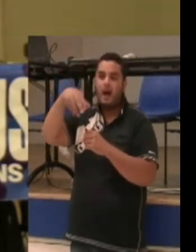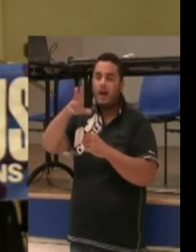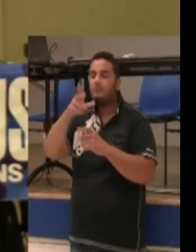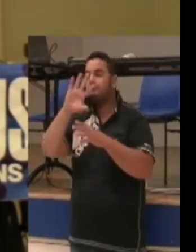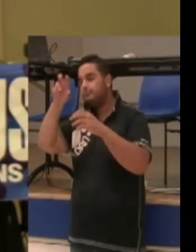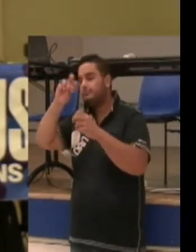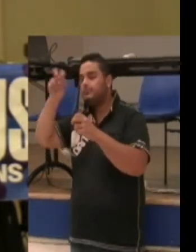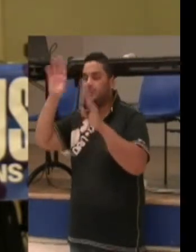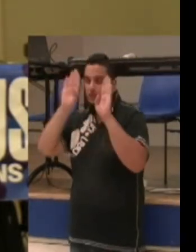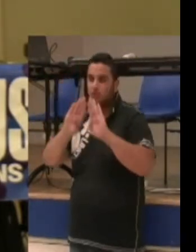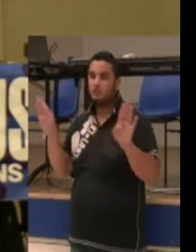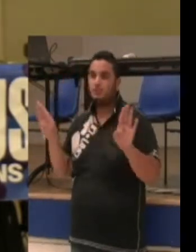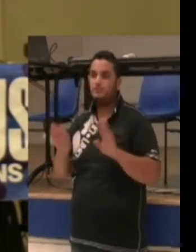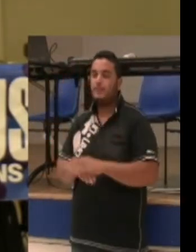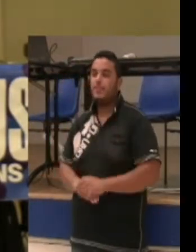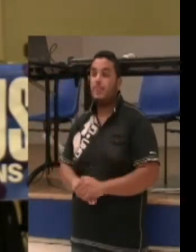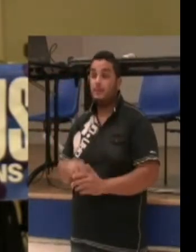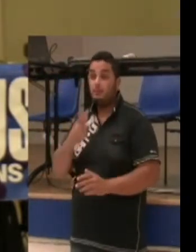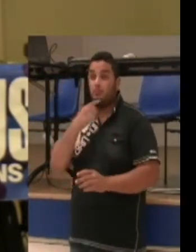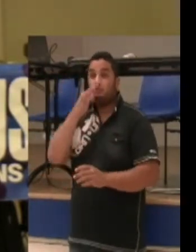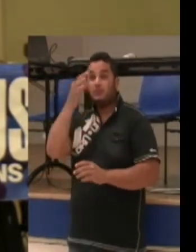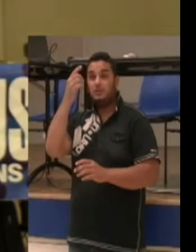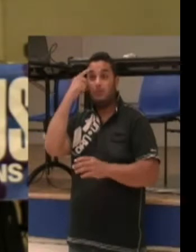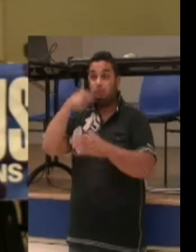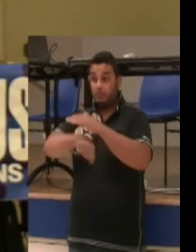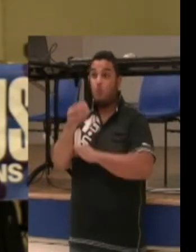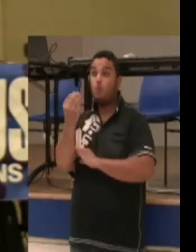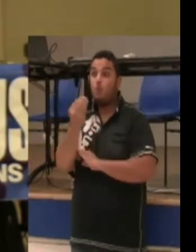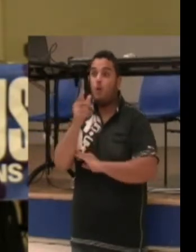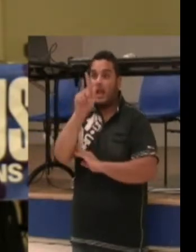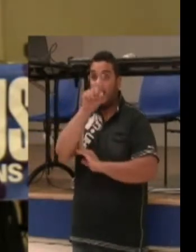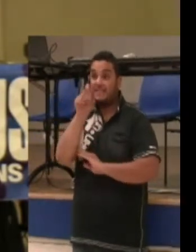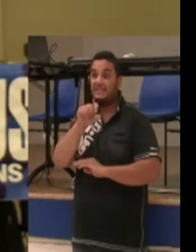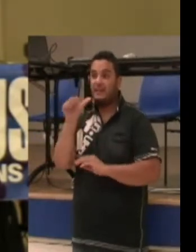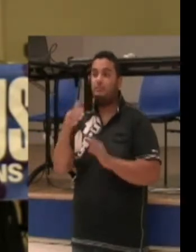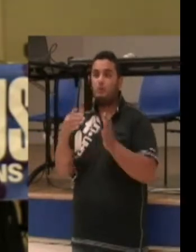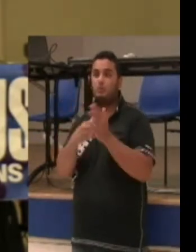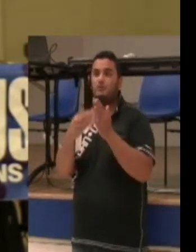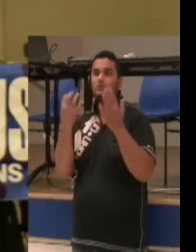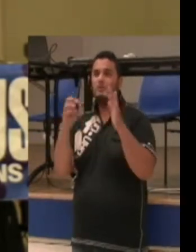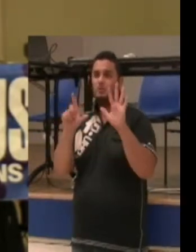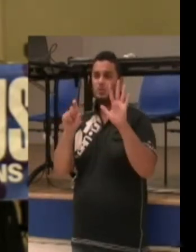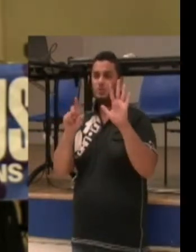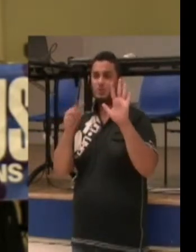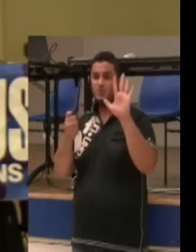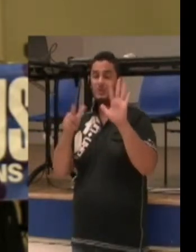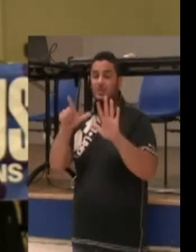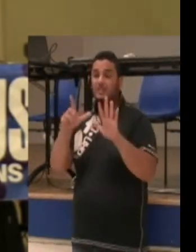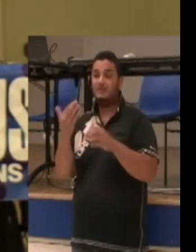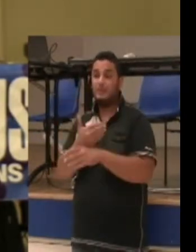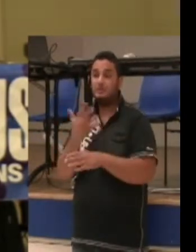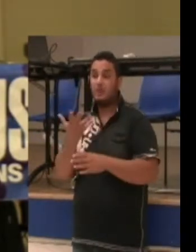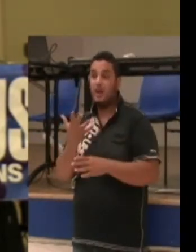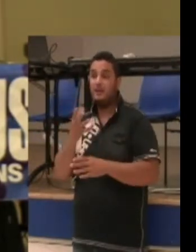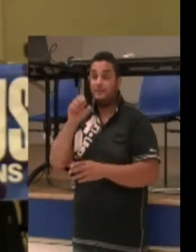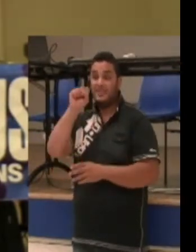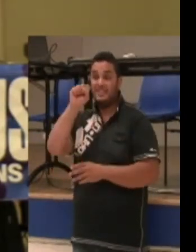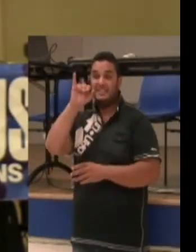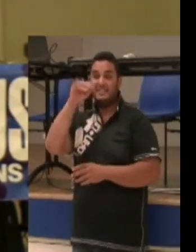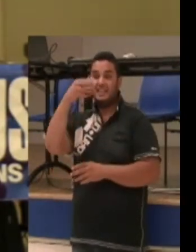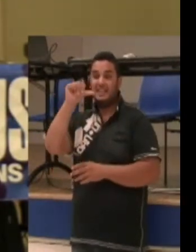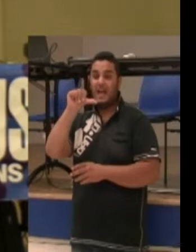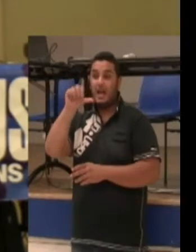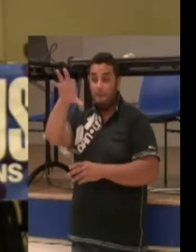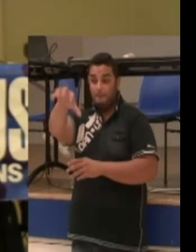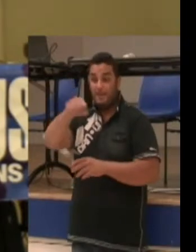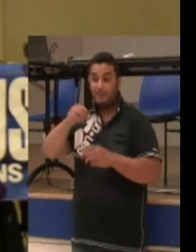et l'Égypte. Bon, c'est juste pour la vidéo. Donc en 67, qu'est-ce qui s'est passé? Ils ont pris le Sinaï, ils ont